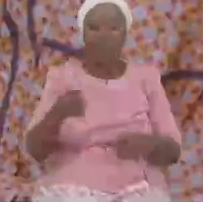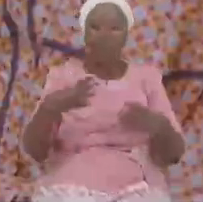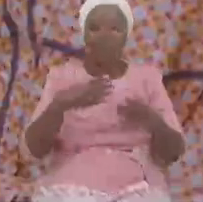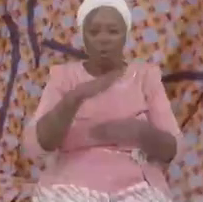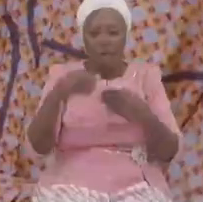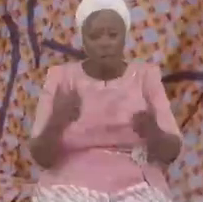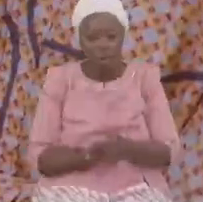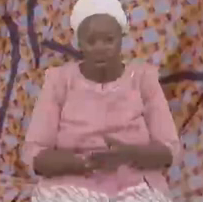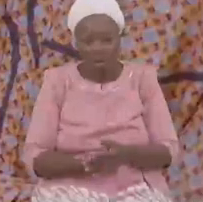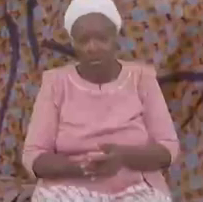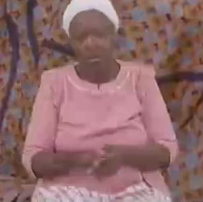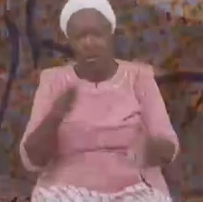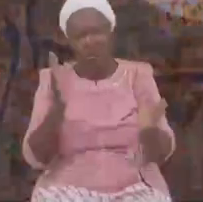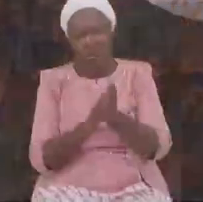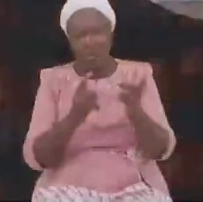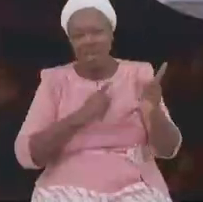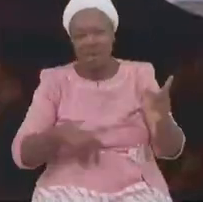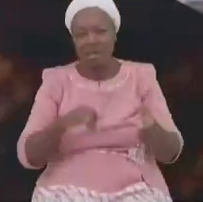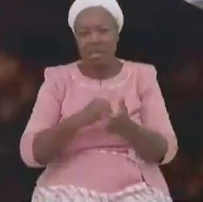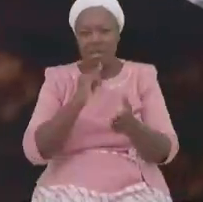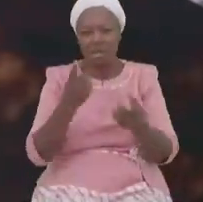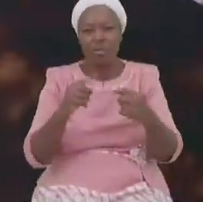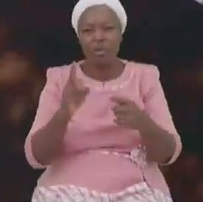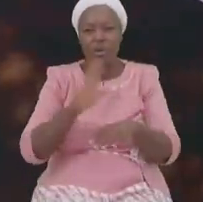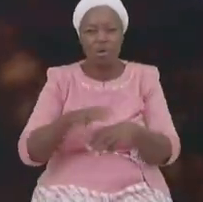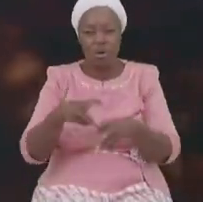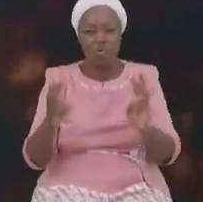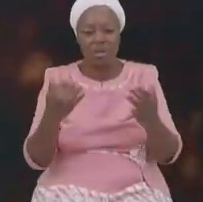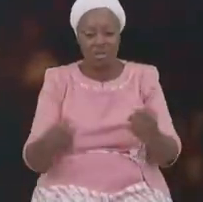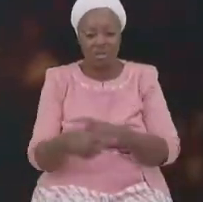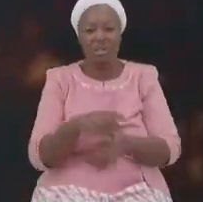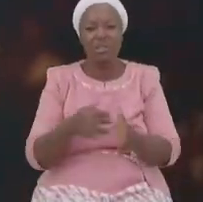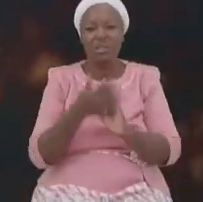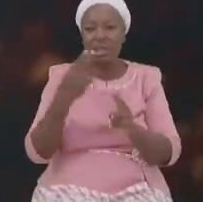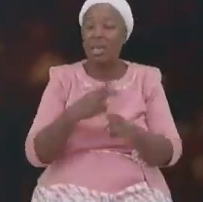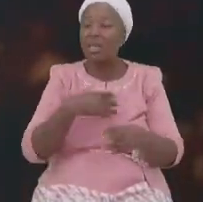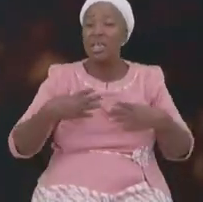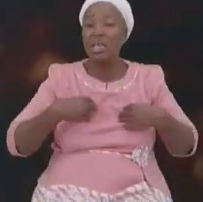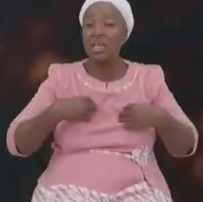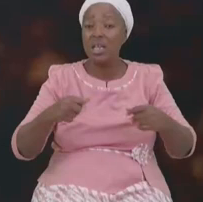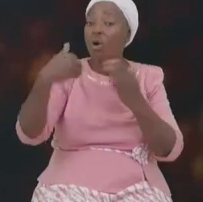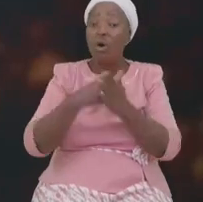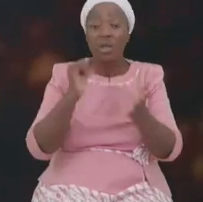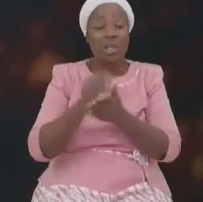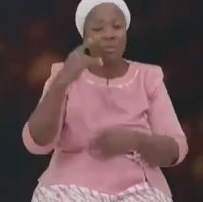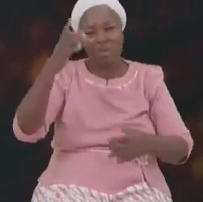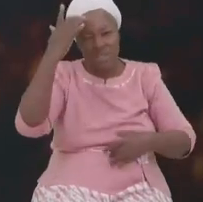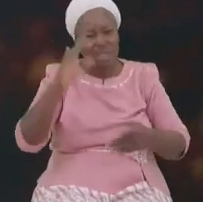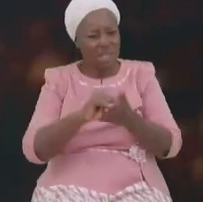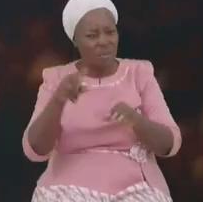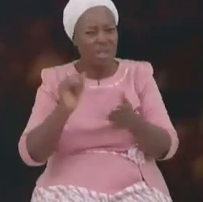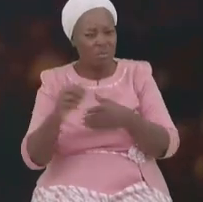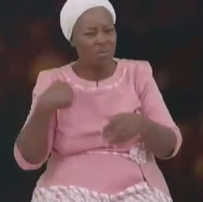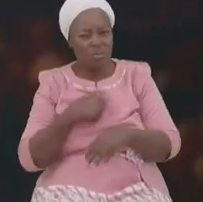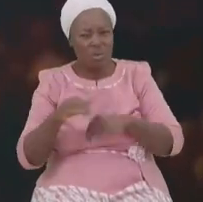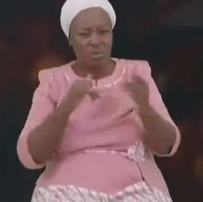Guérit tous les malades. Vous savez, c'est comme ça que l'avons fait à tout moment. Parce que ça suit le